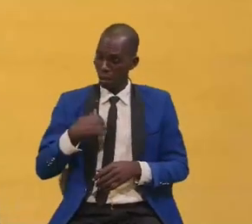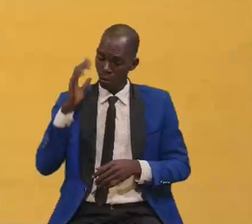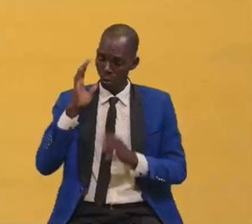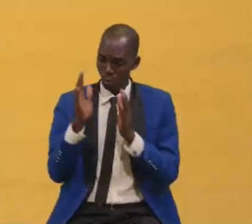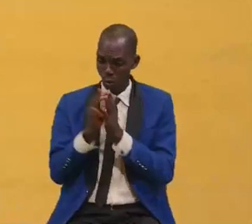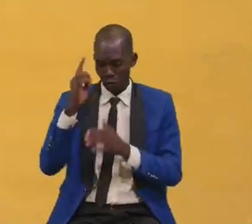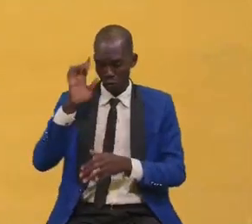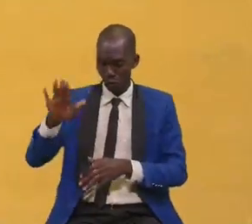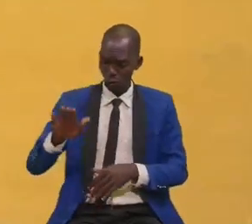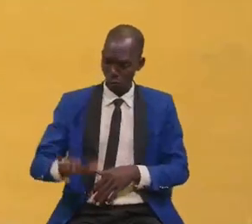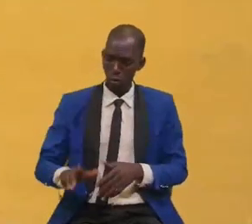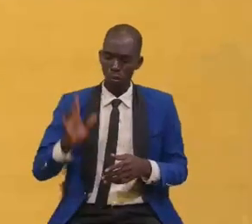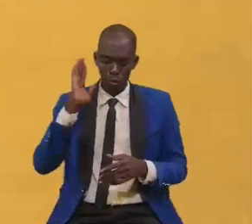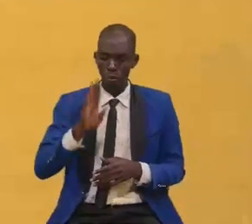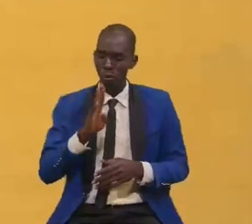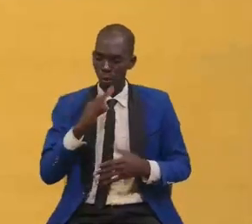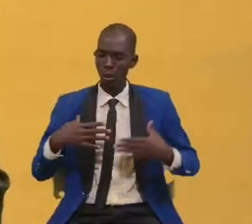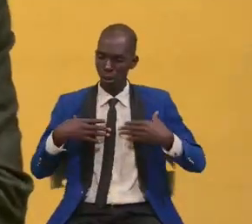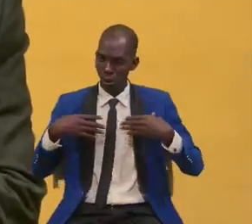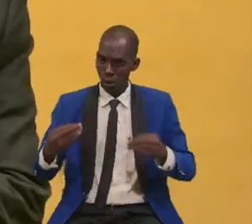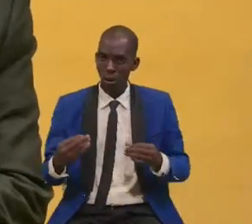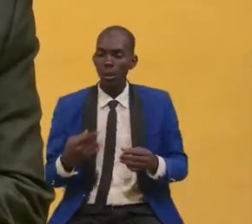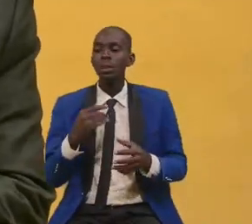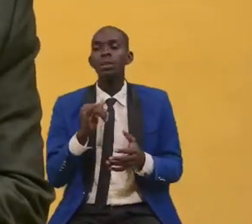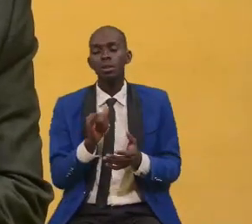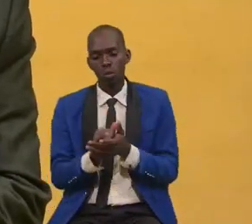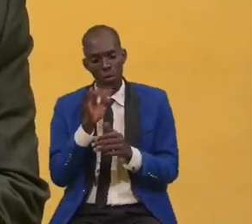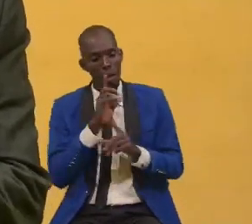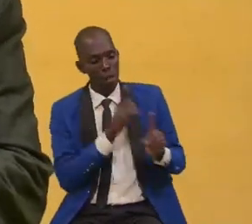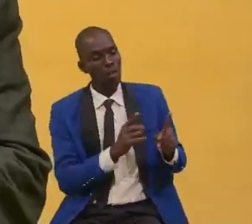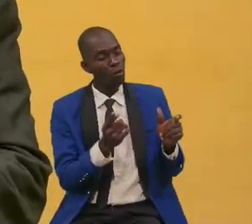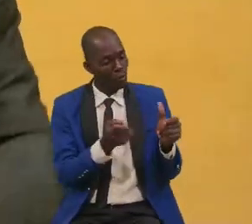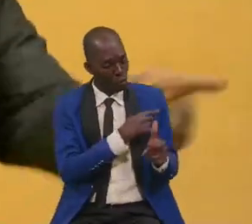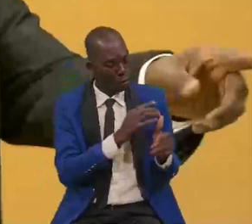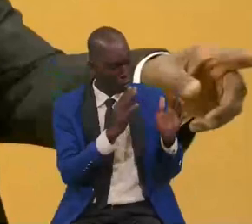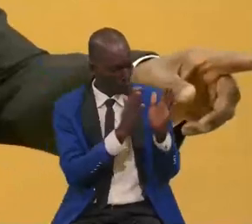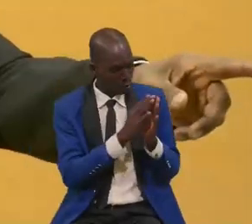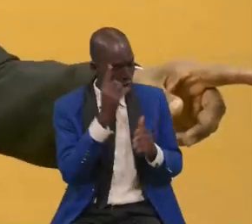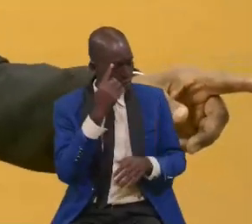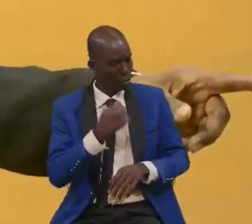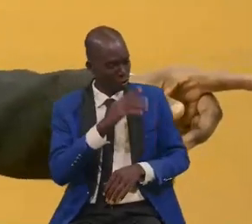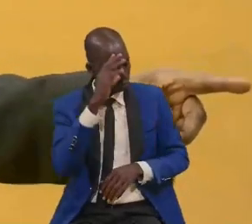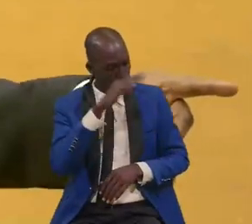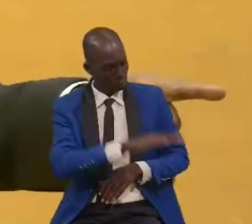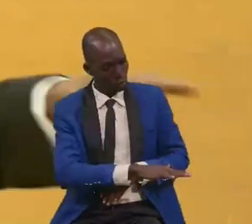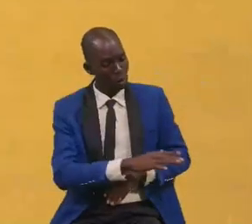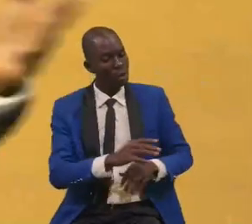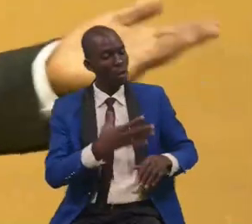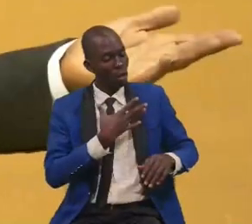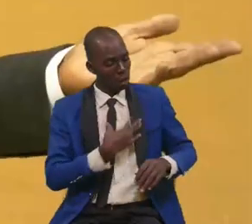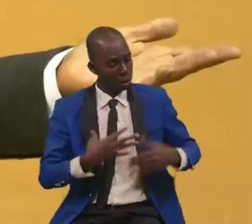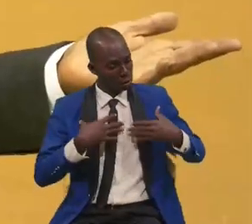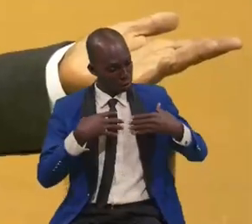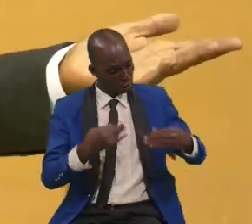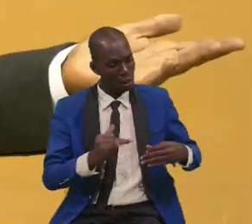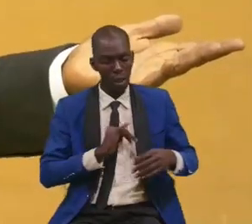enfant va se lever. Elle dit, prie pour mon enfant d'abord et je vais briser le canari. Et si